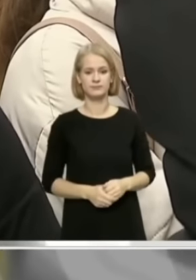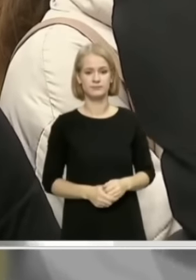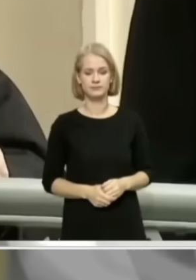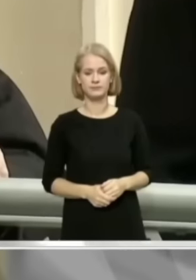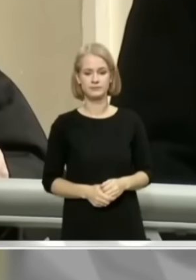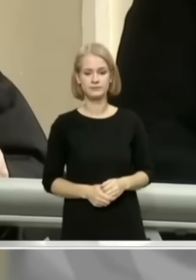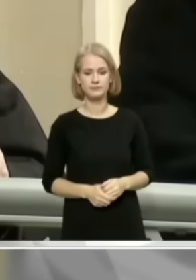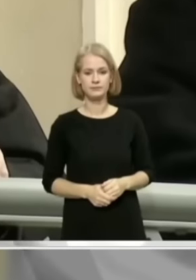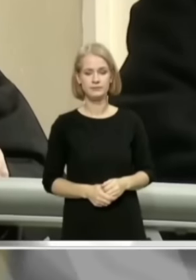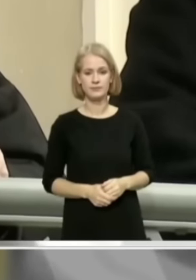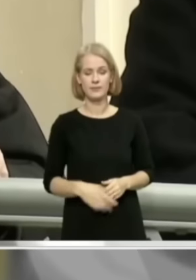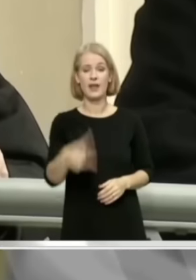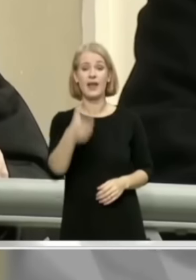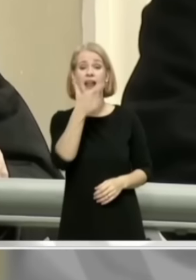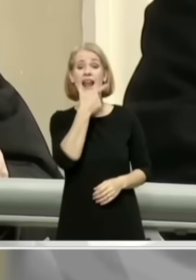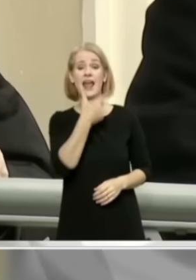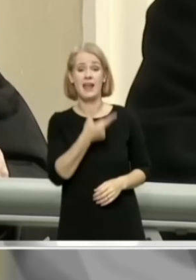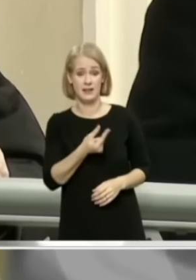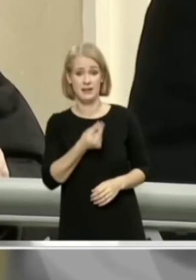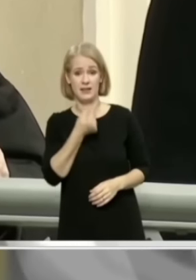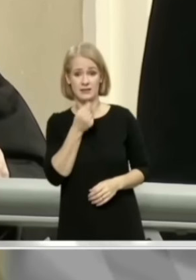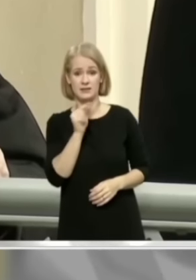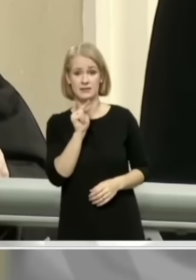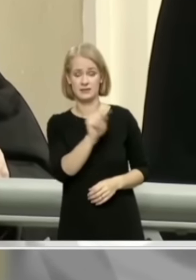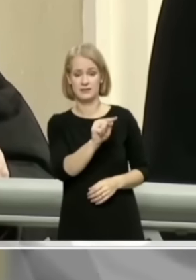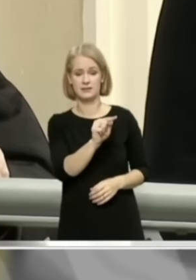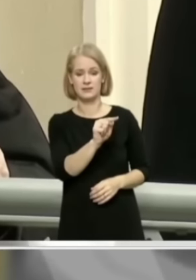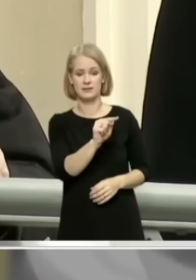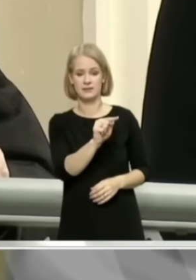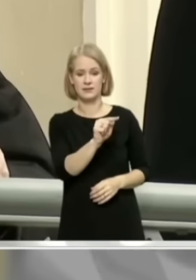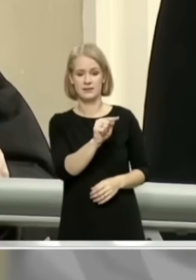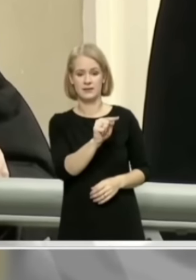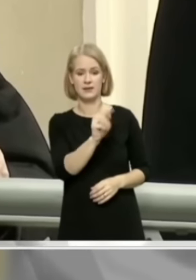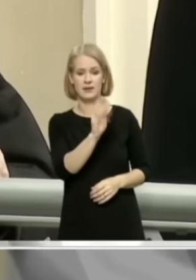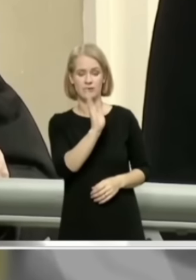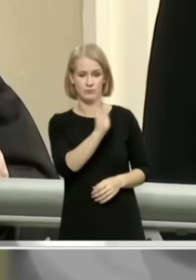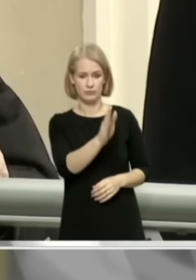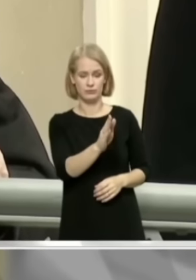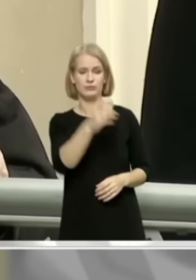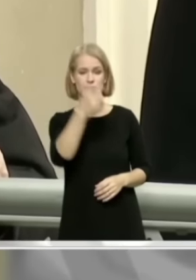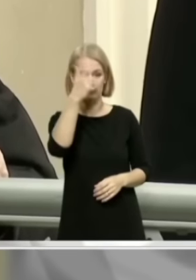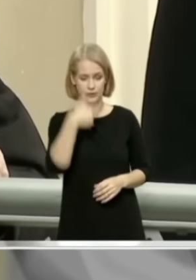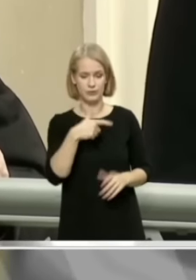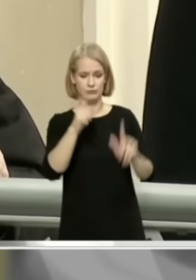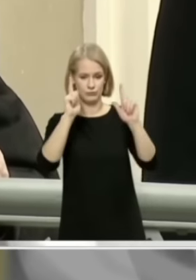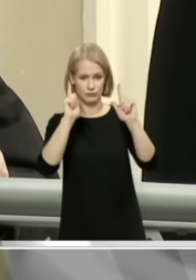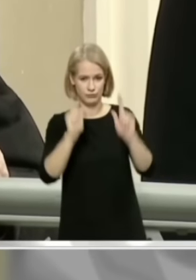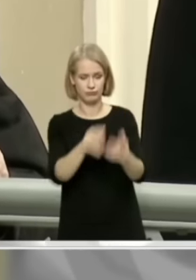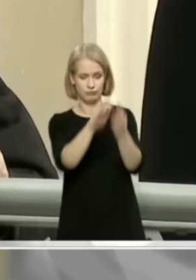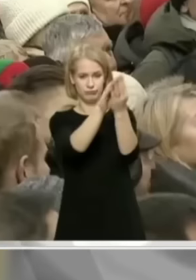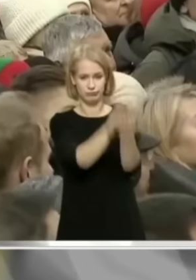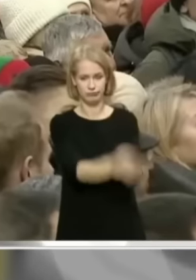Ir Leninas galų gale būtų palaidotas.